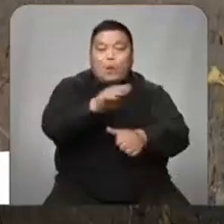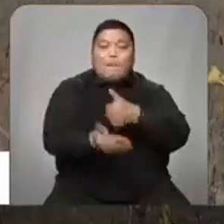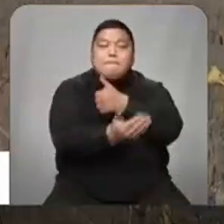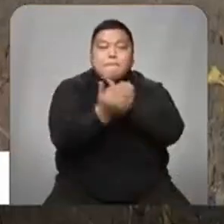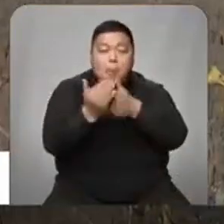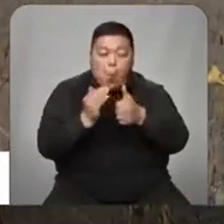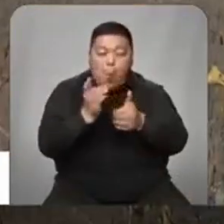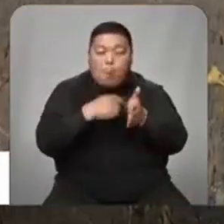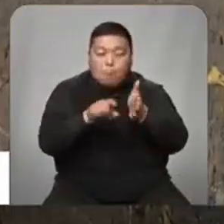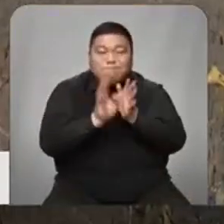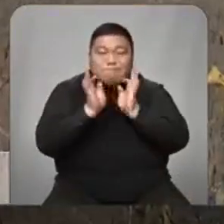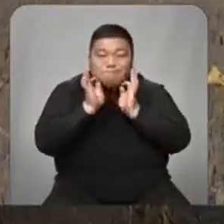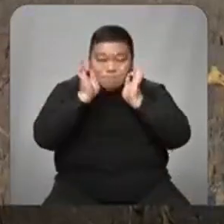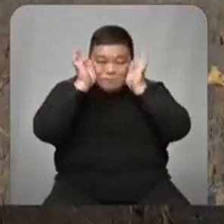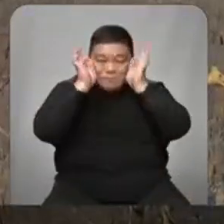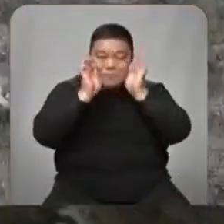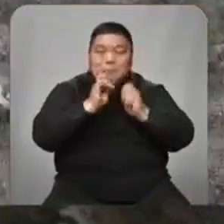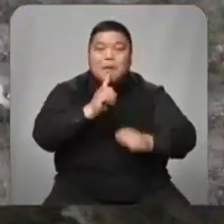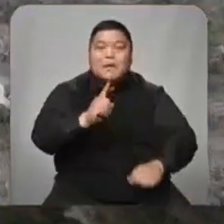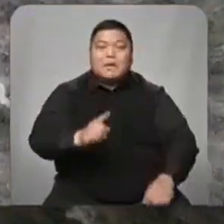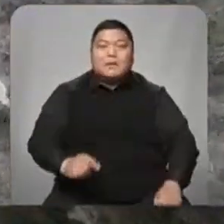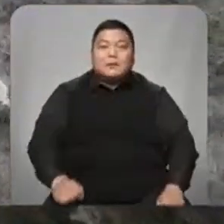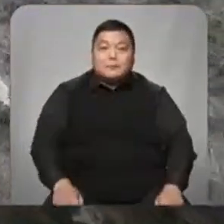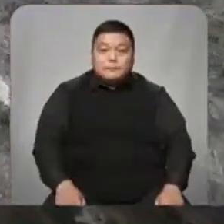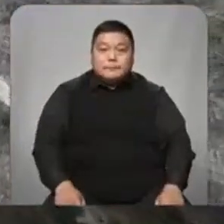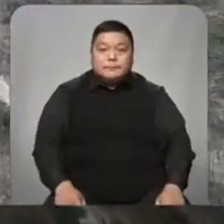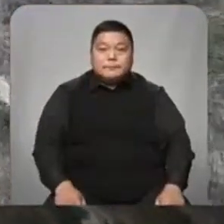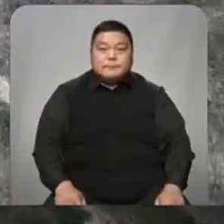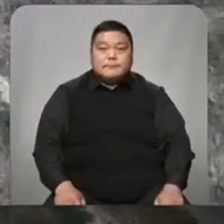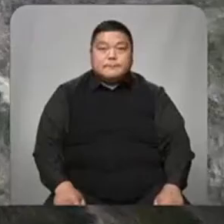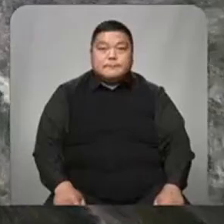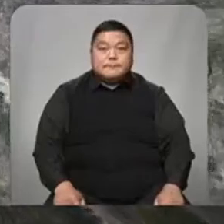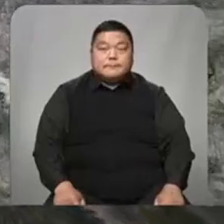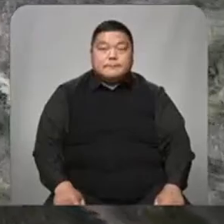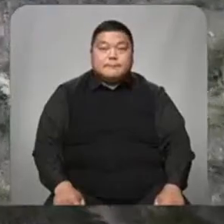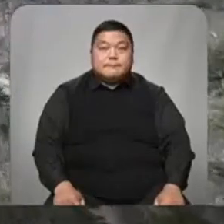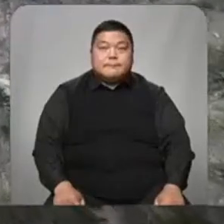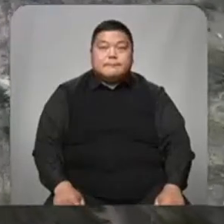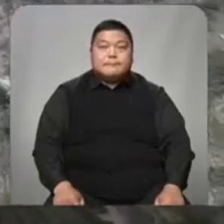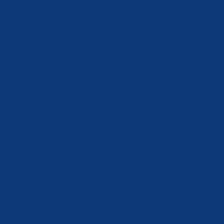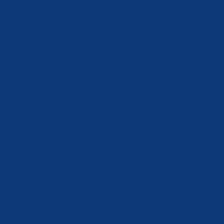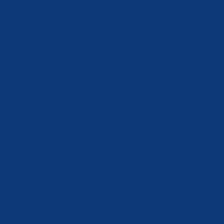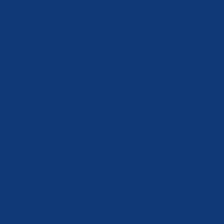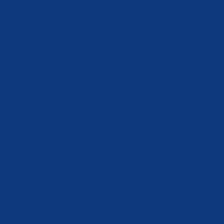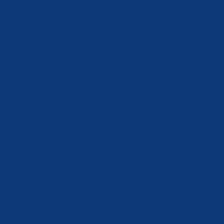공법을 도입해 환경훼손을 최소화하겠다고 밝혔습니다. KBS 뉴스 노지영입니다.